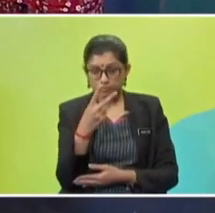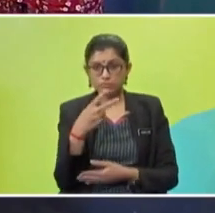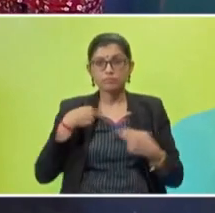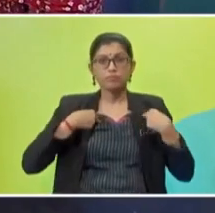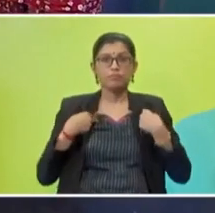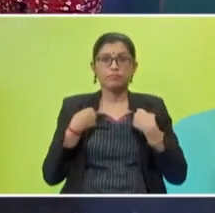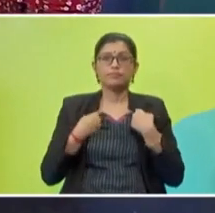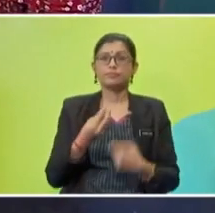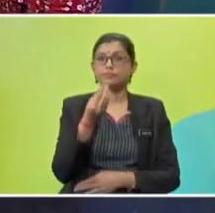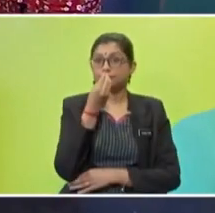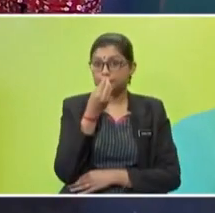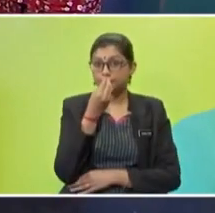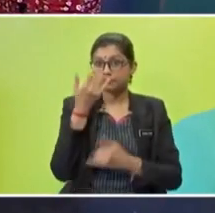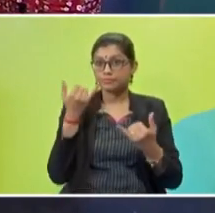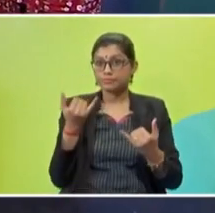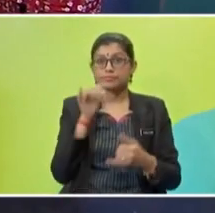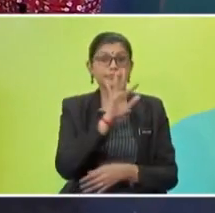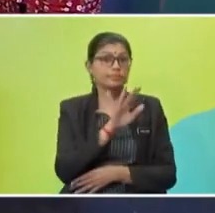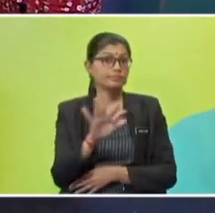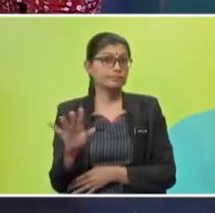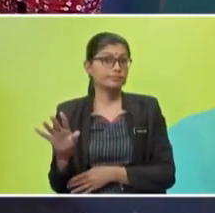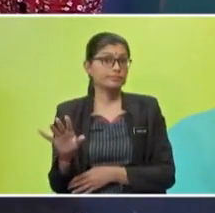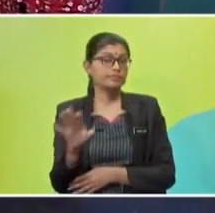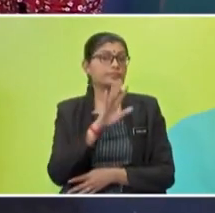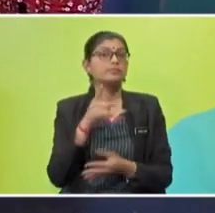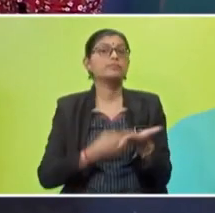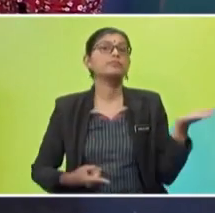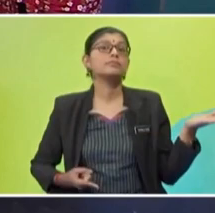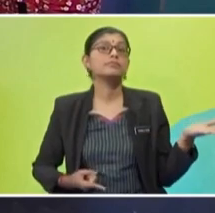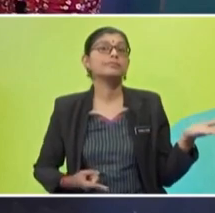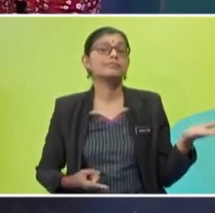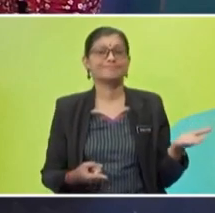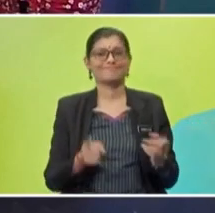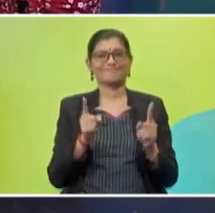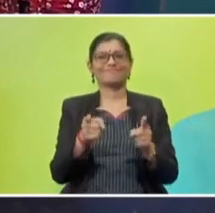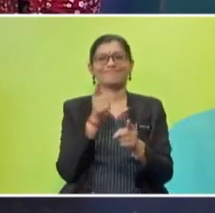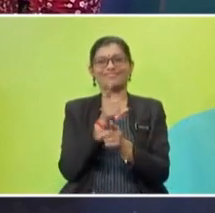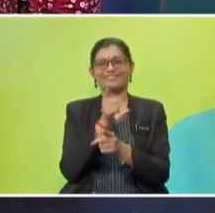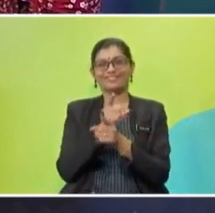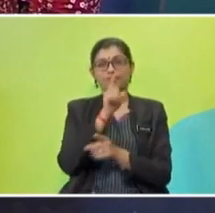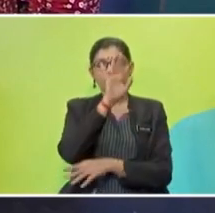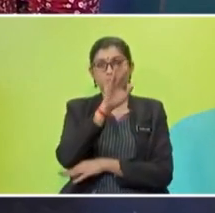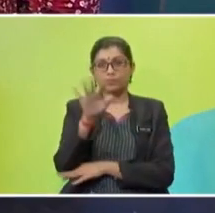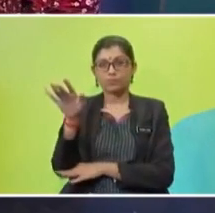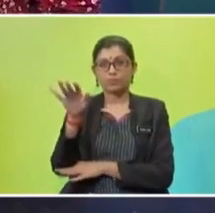ej11 aja ayo kita Oke